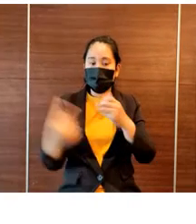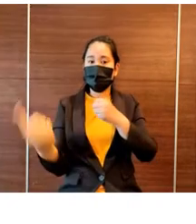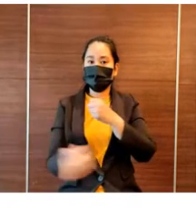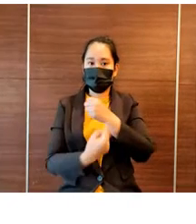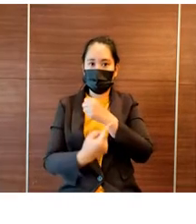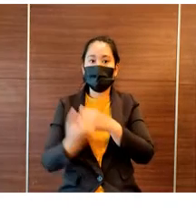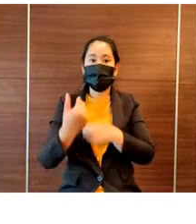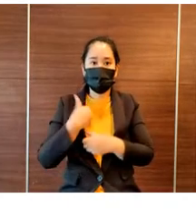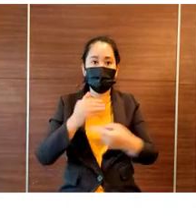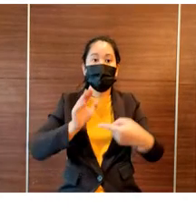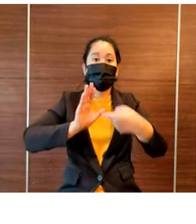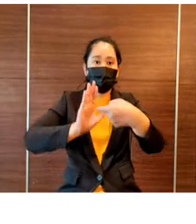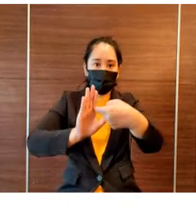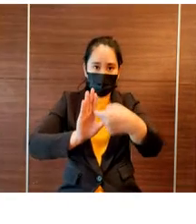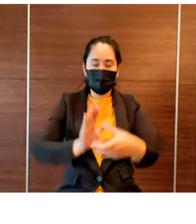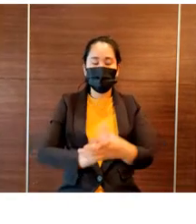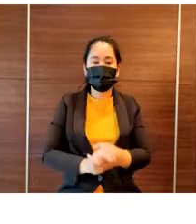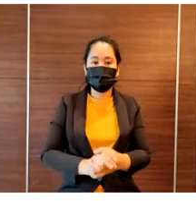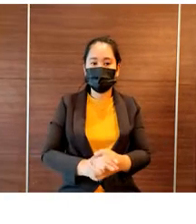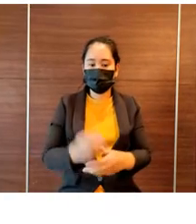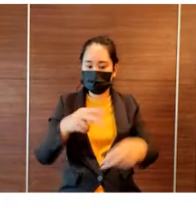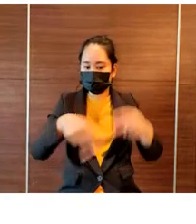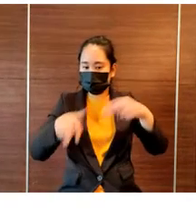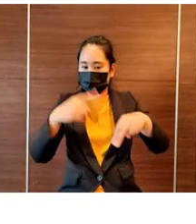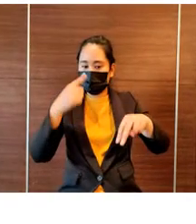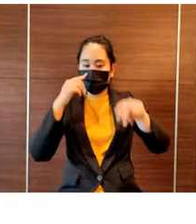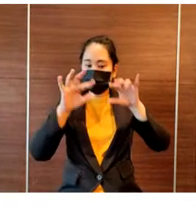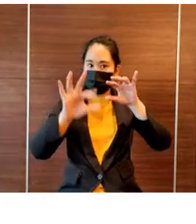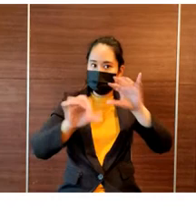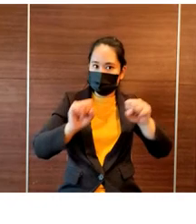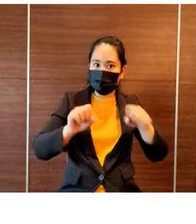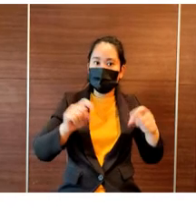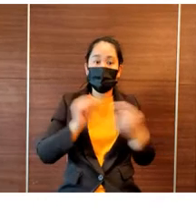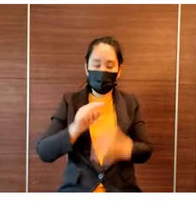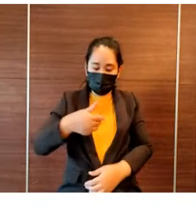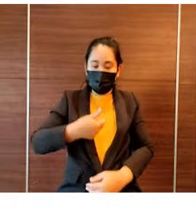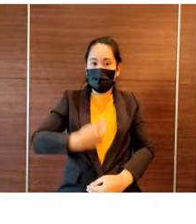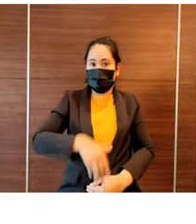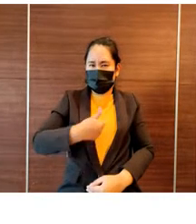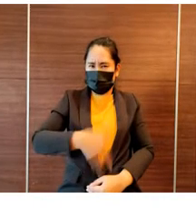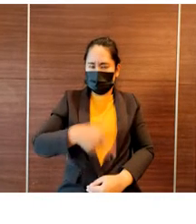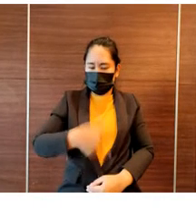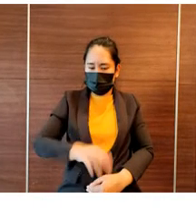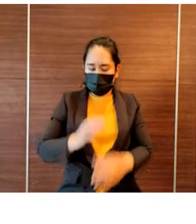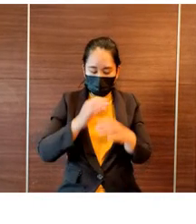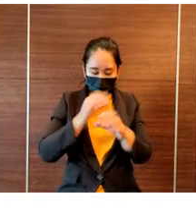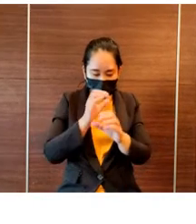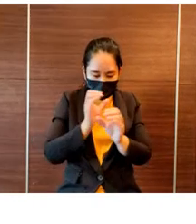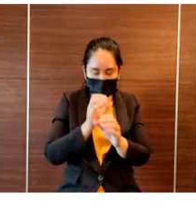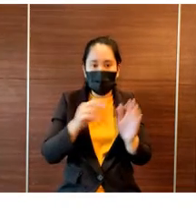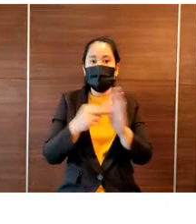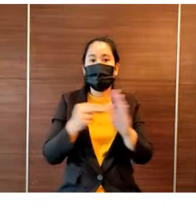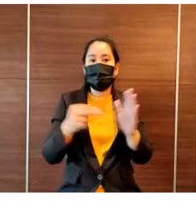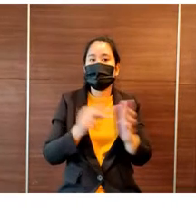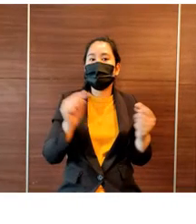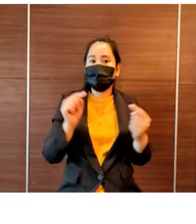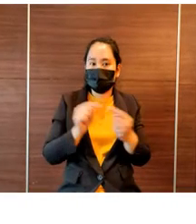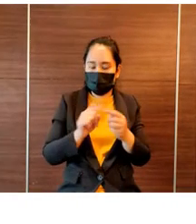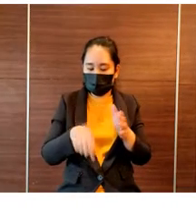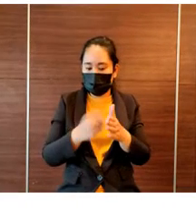ษเช่นการสุ่มตรวจปัสสาวะซึ่งถือเป็นอุปสรรคที่สำคัญในการใช้สารเสพ